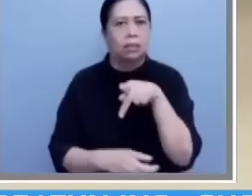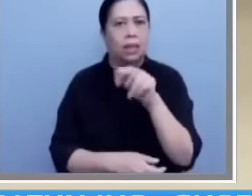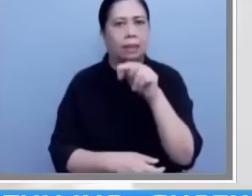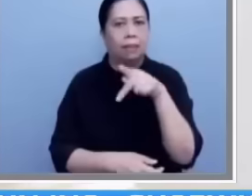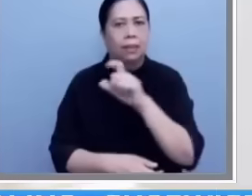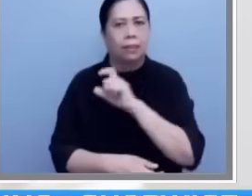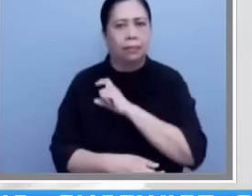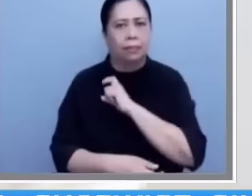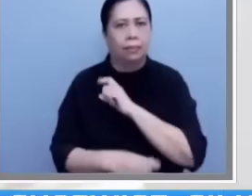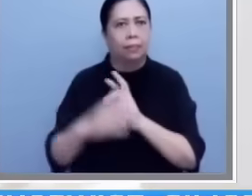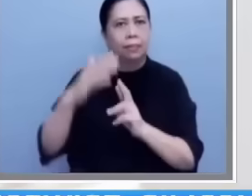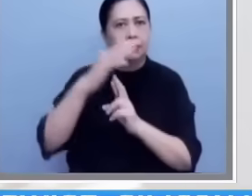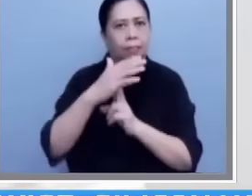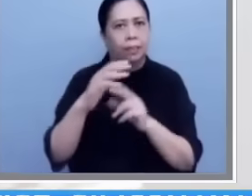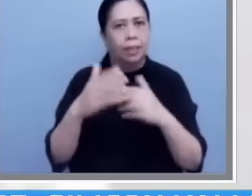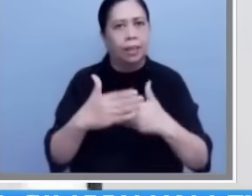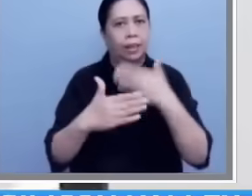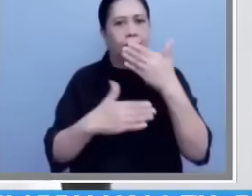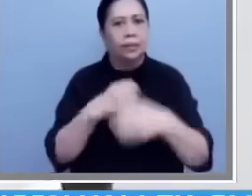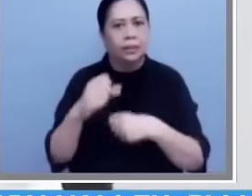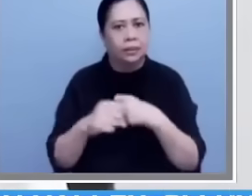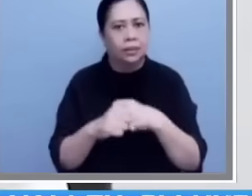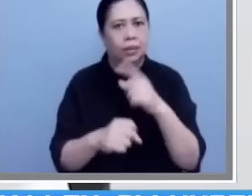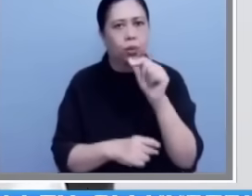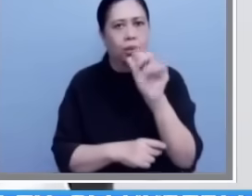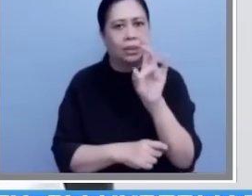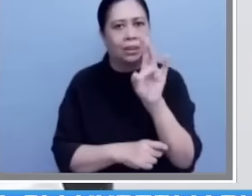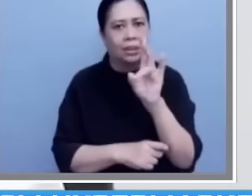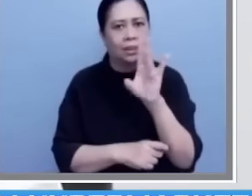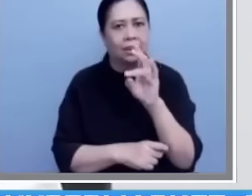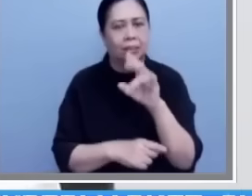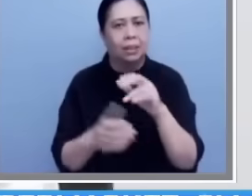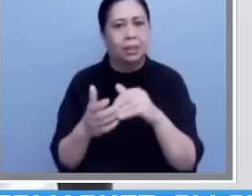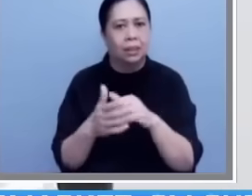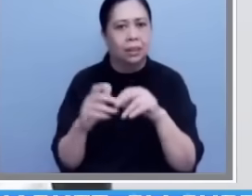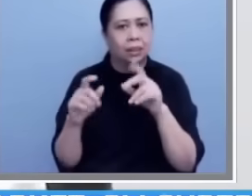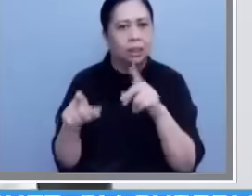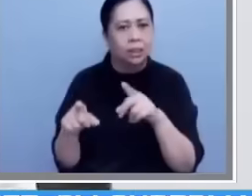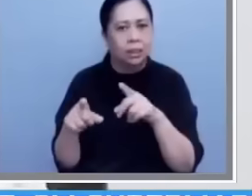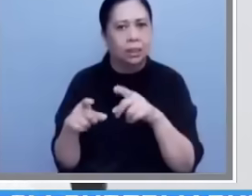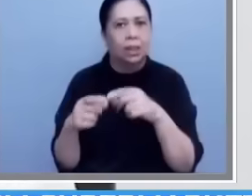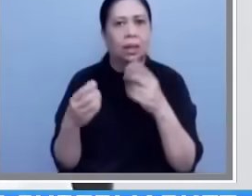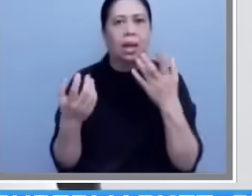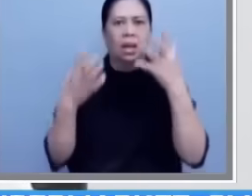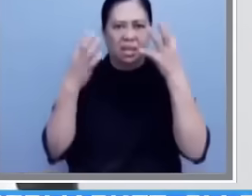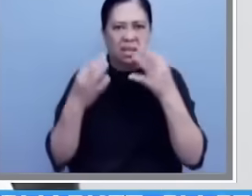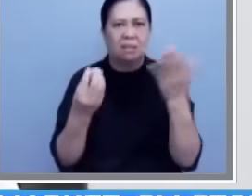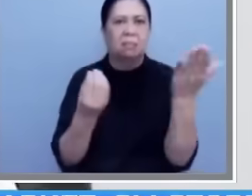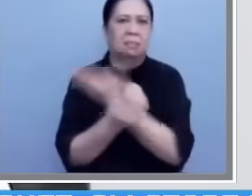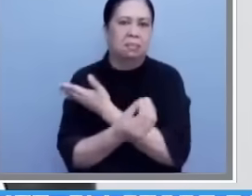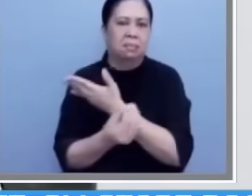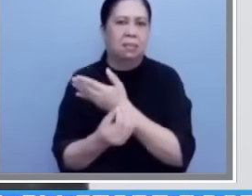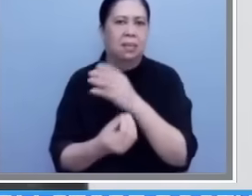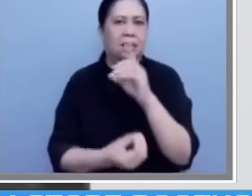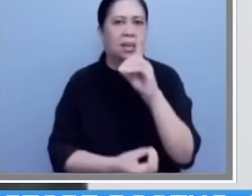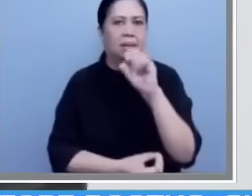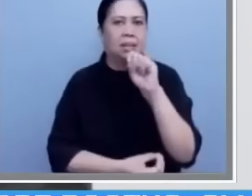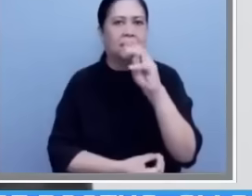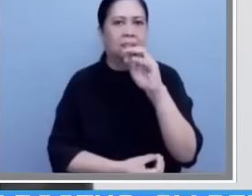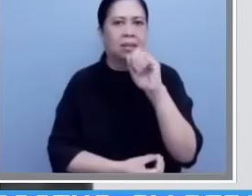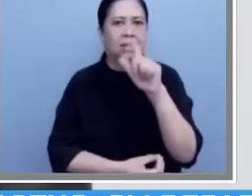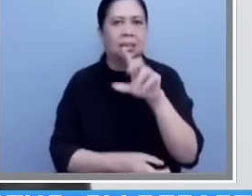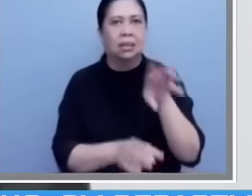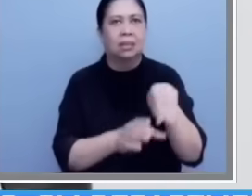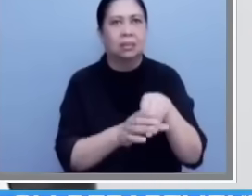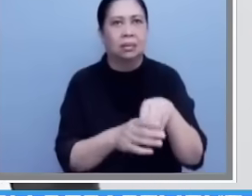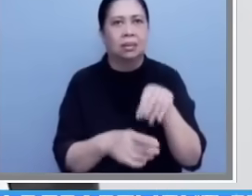nung sumunod na taon, nung 2017, ay nalabasan po siya ng dismissal order dahil po sa kanyang involvement sa